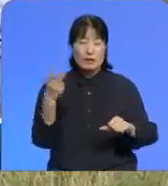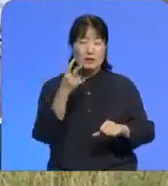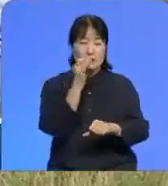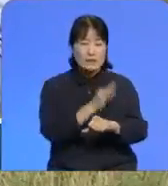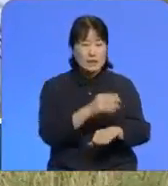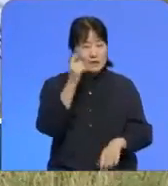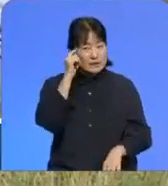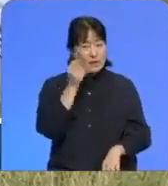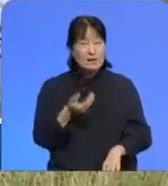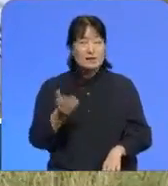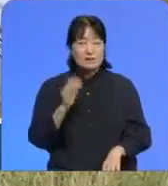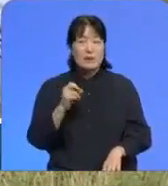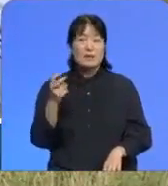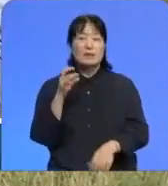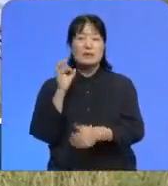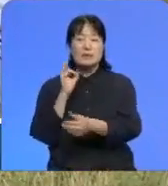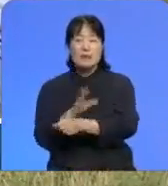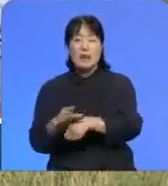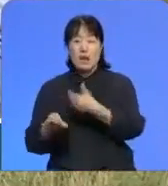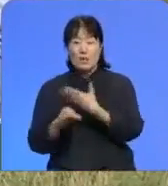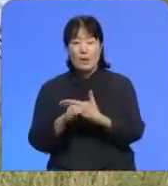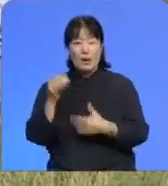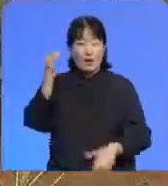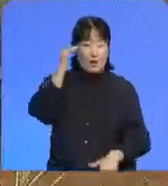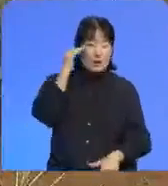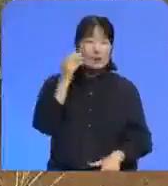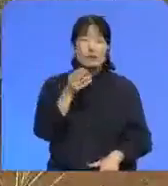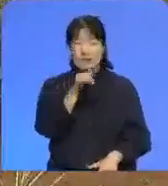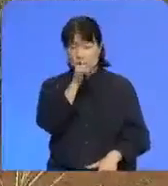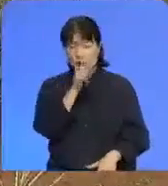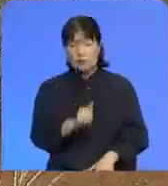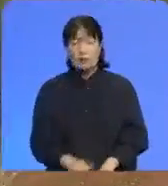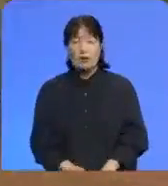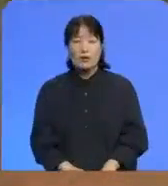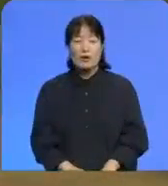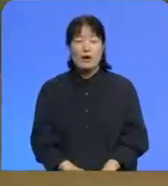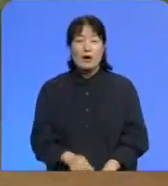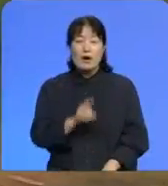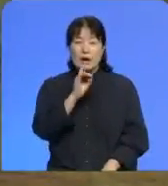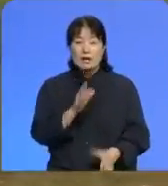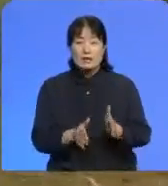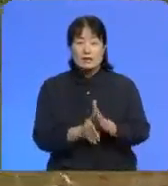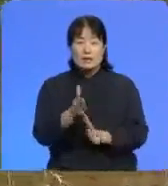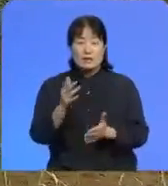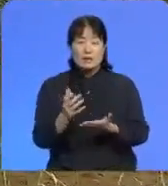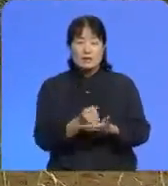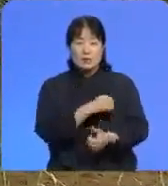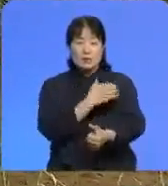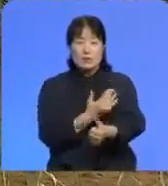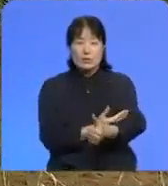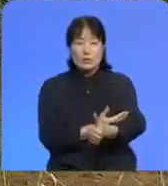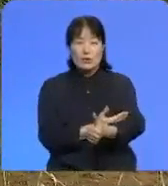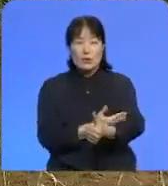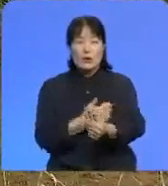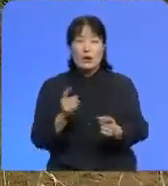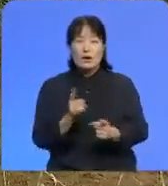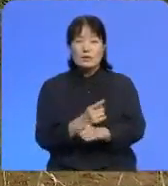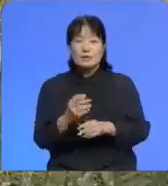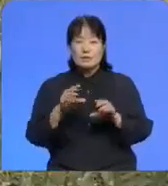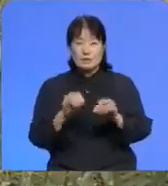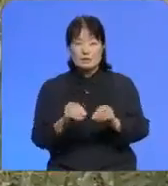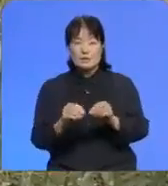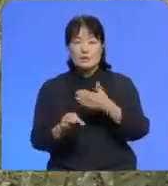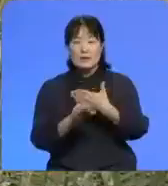환매 절차를 마무리하기까지는 걸림돌도 적지 않습니다. 강릉시가 소유권 이전 금지 가처분을 신청하고 매매